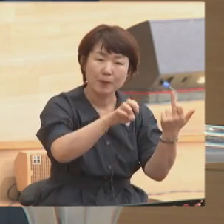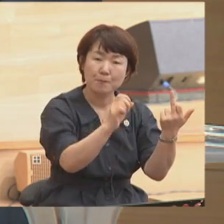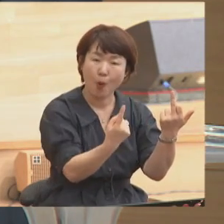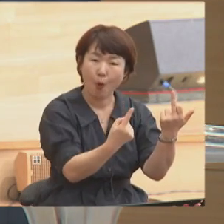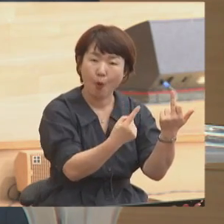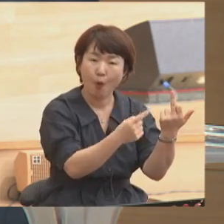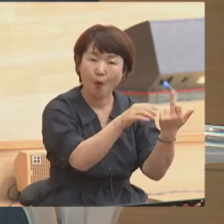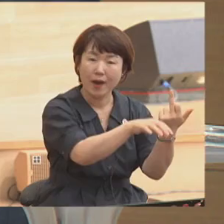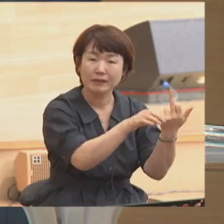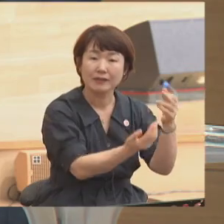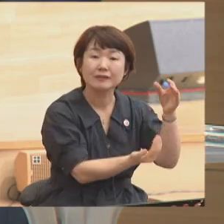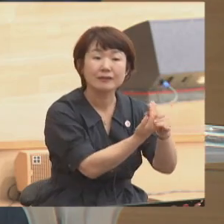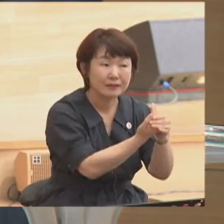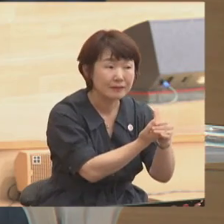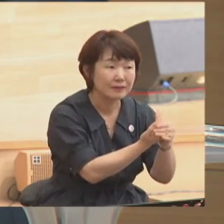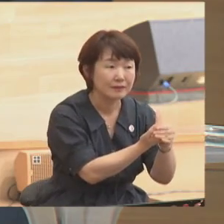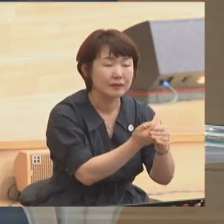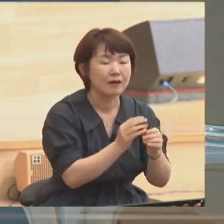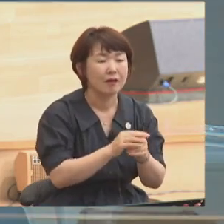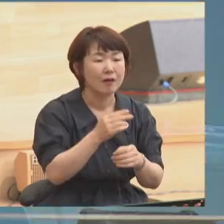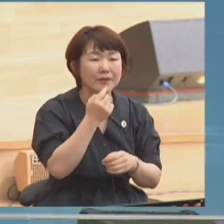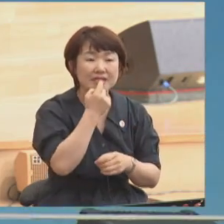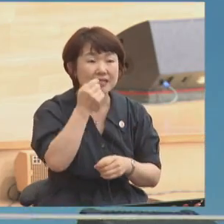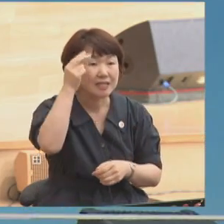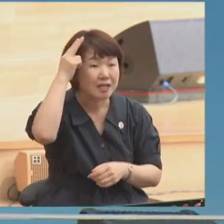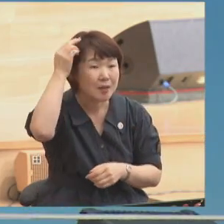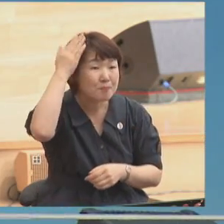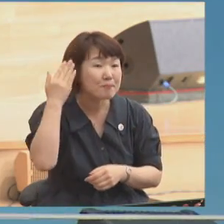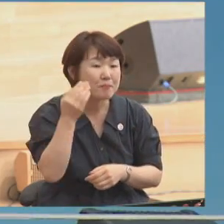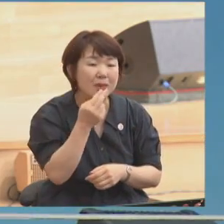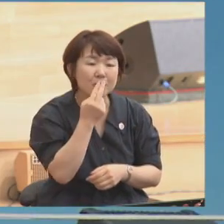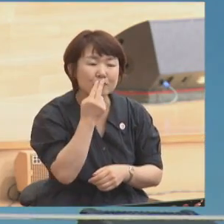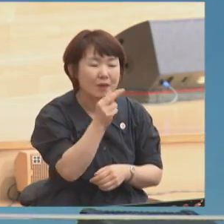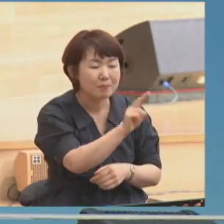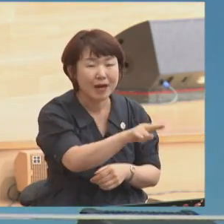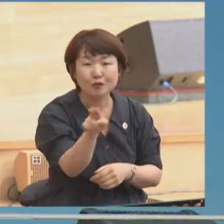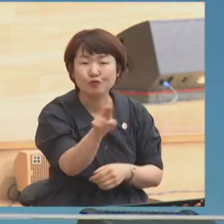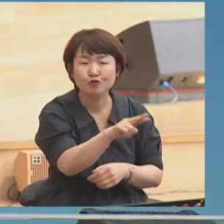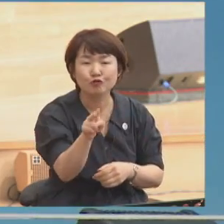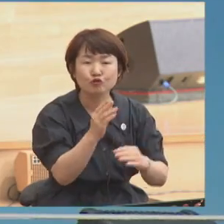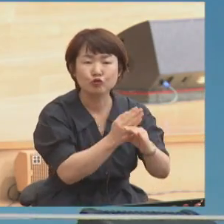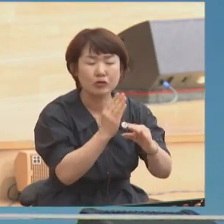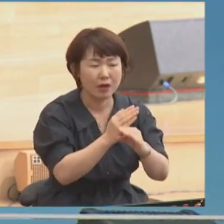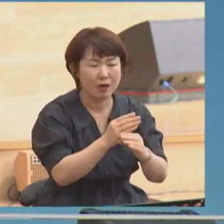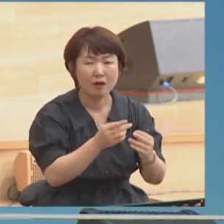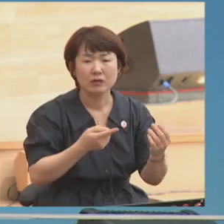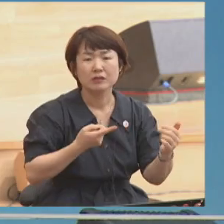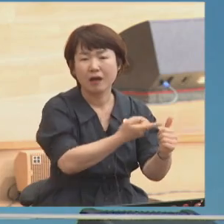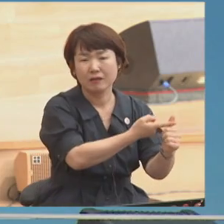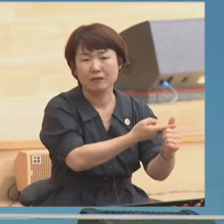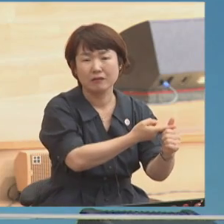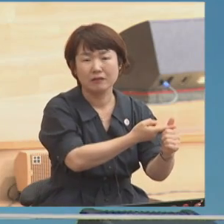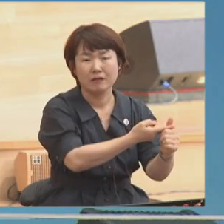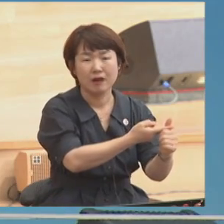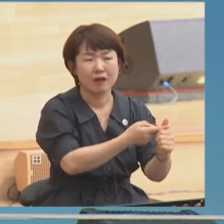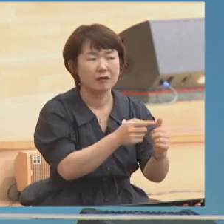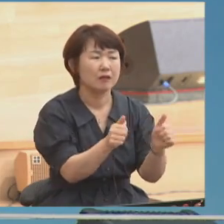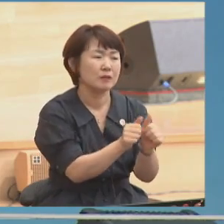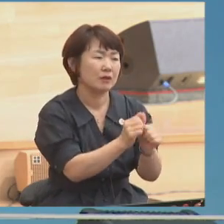서귀포에 있었던 일이에요. 바둑을 두던 이 주민이 긴급 체포되는 일이 있었는데 그것도 살인 혐의로